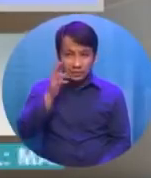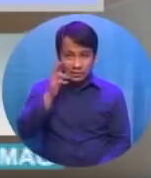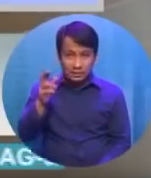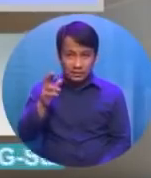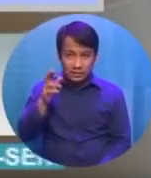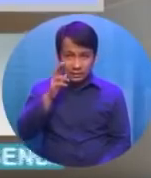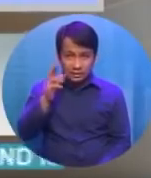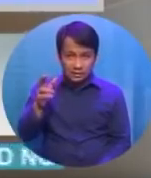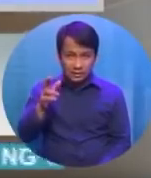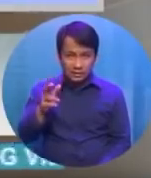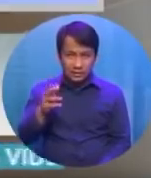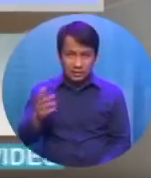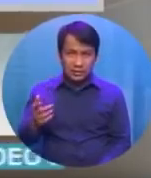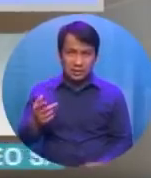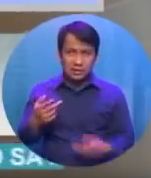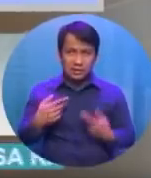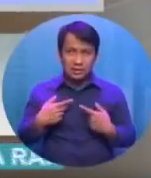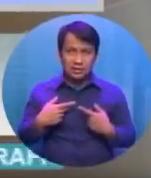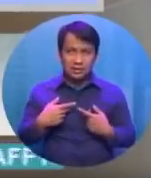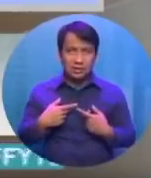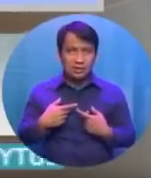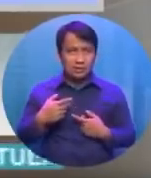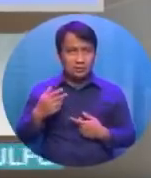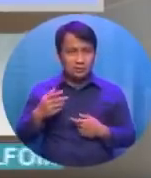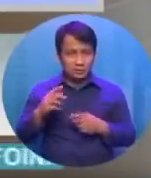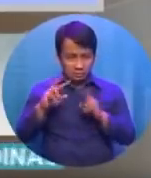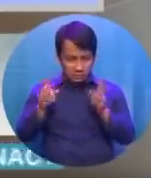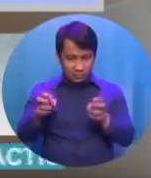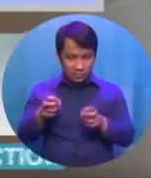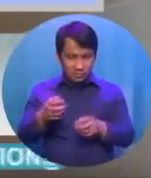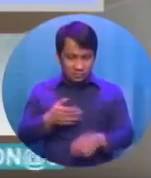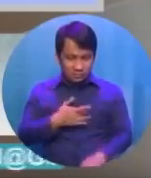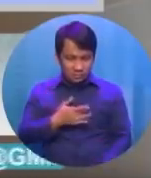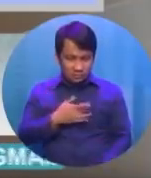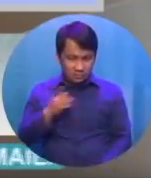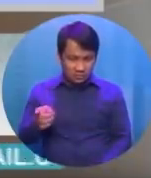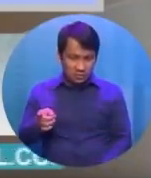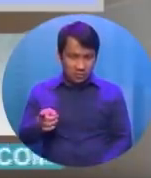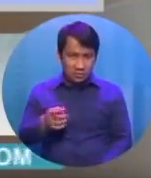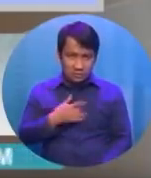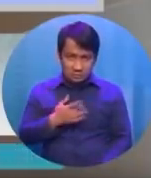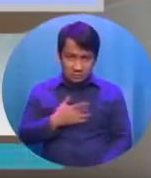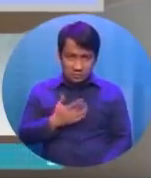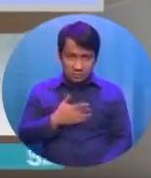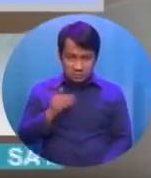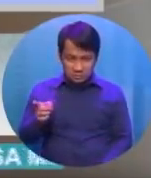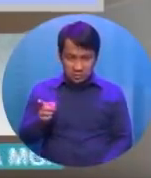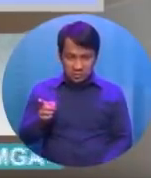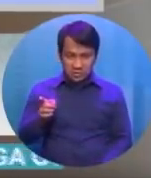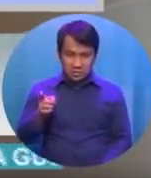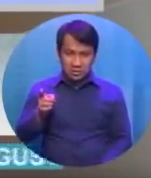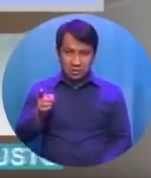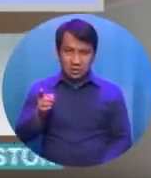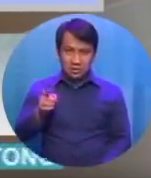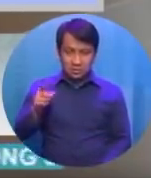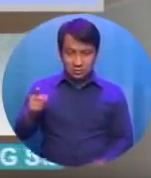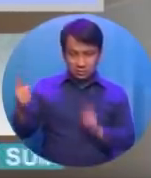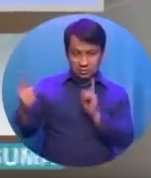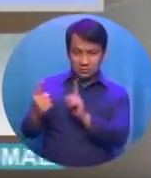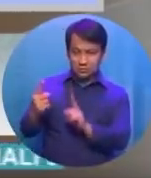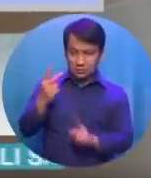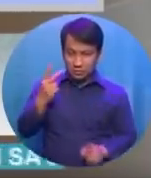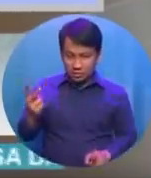Yes po. Meron yung kasabihan na lukso ng dugo? Meron bang kang naramdaman na lukso ng dugo dito kay Mary Lynn? Nung una mo siyang